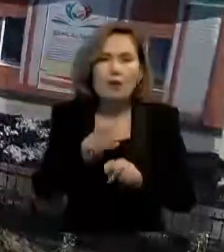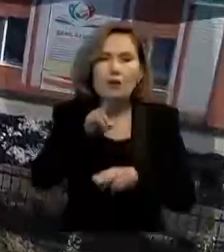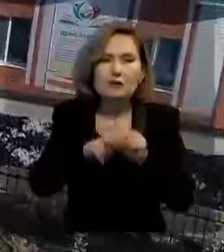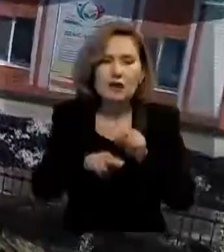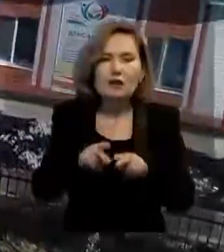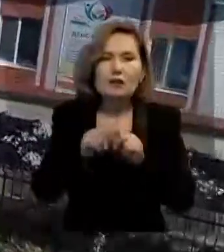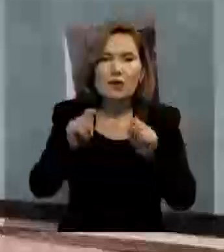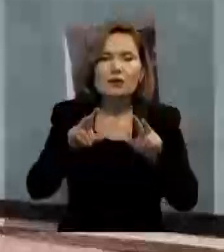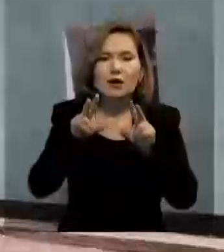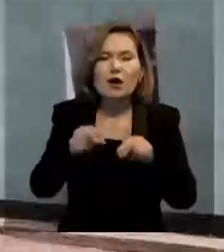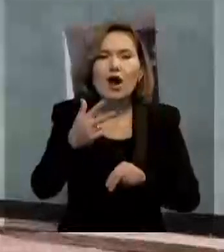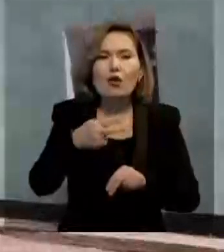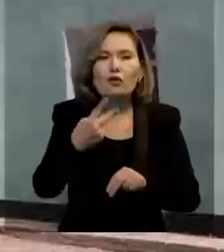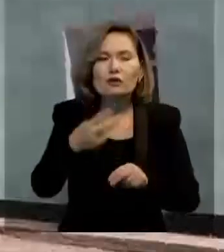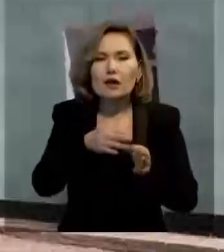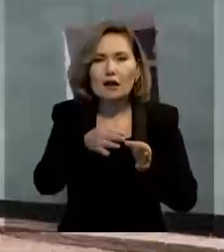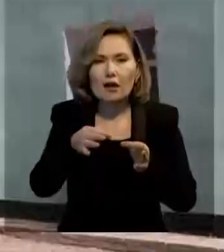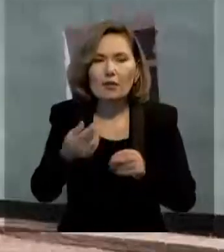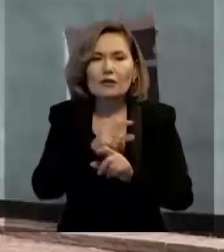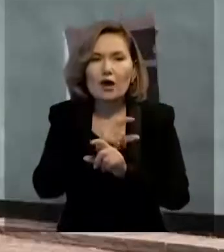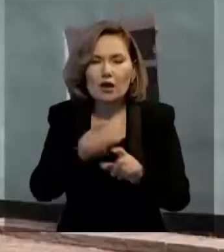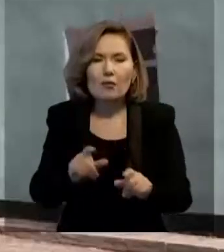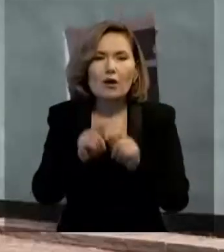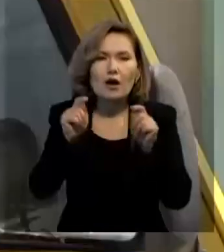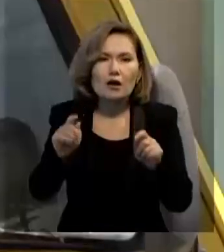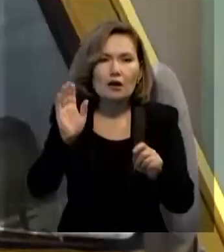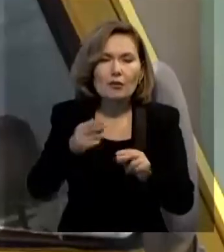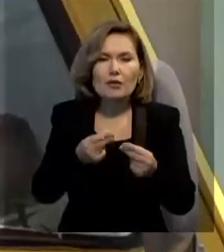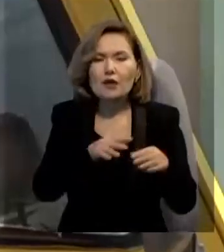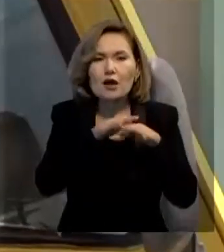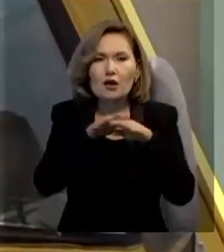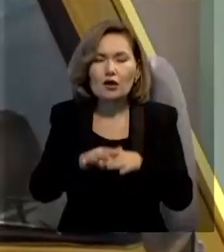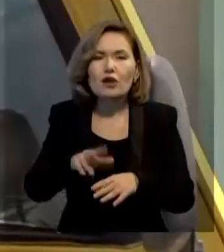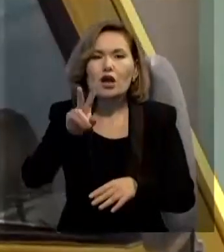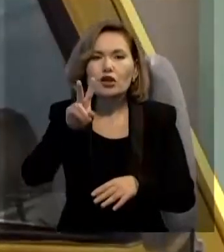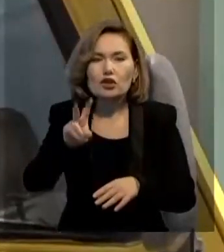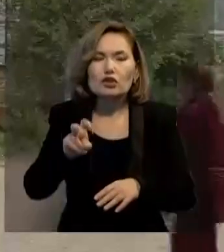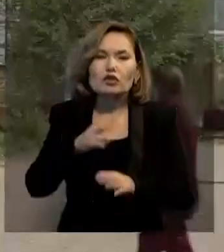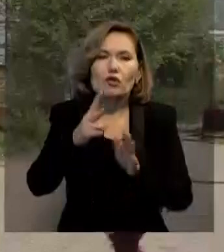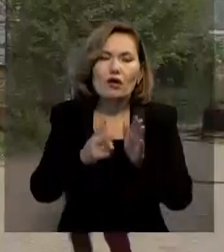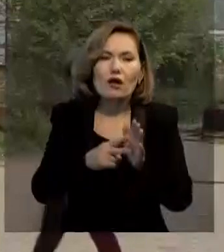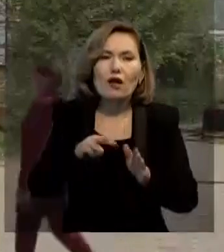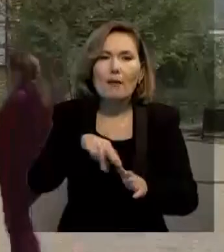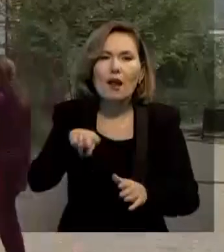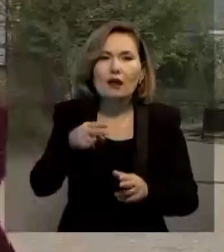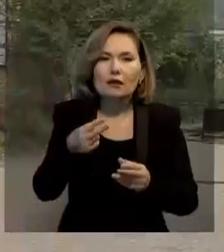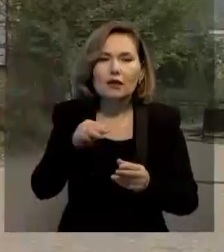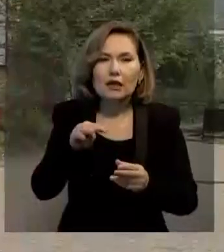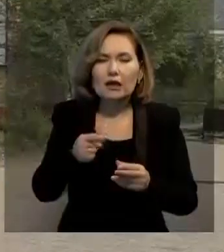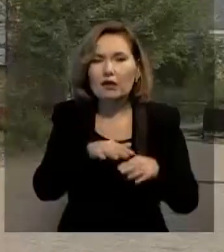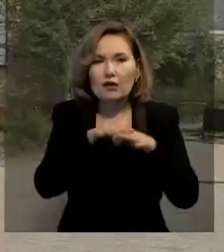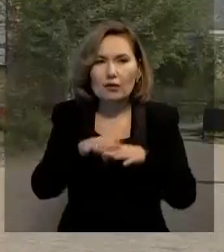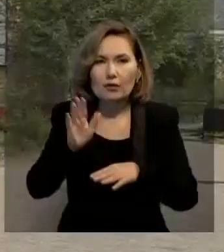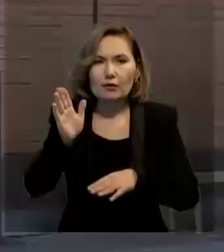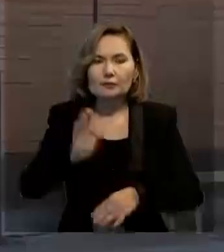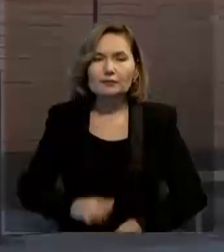айтты. 32 ауданаралық көппейінді аурухана ашылады. Бөлінетін қаржы сомасы 217 миллиард теңге. Рухани Асқар, Нұрғали